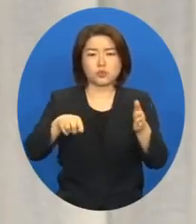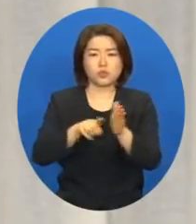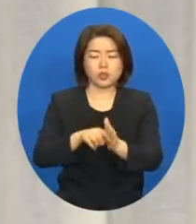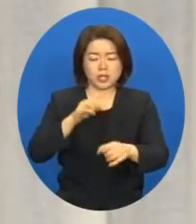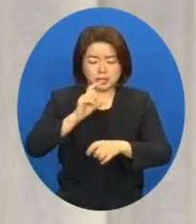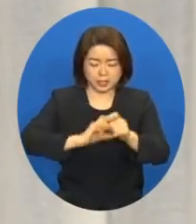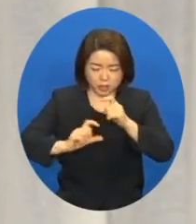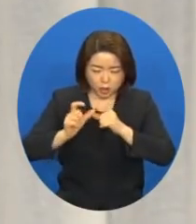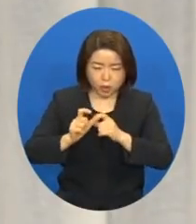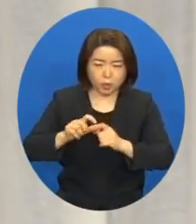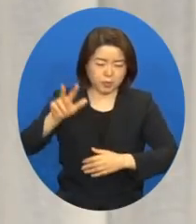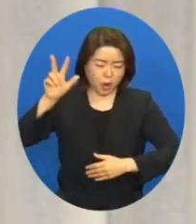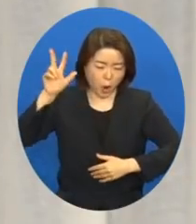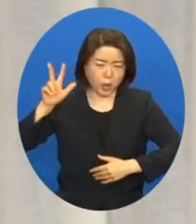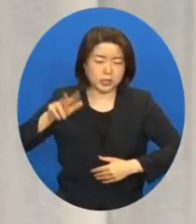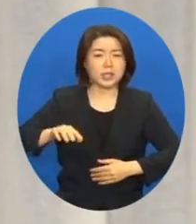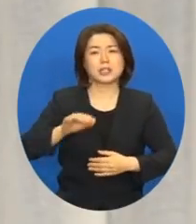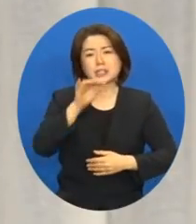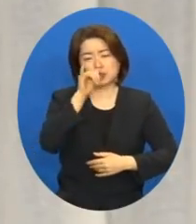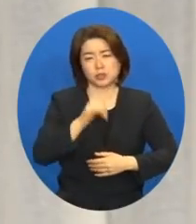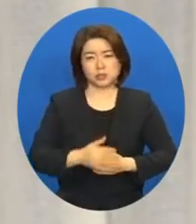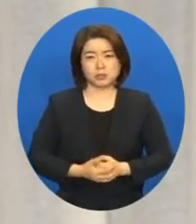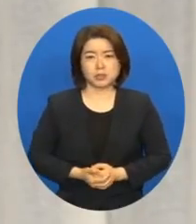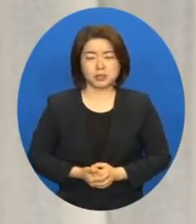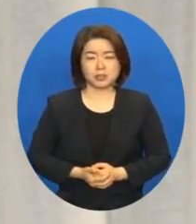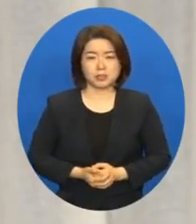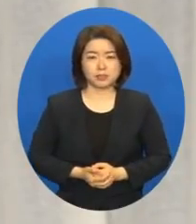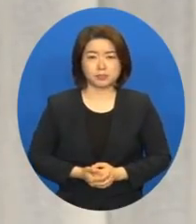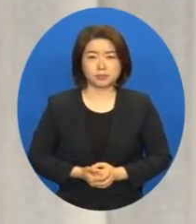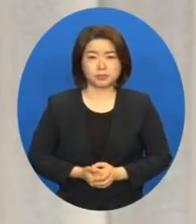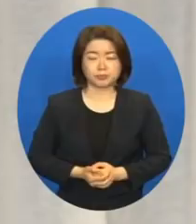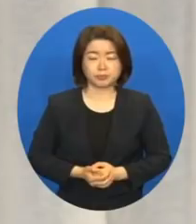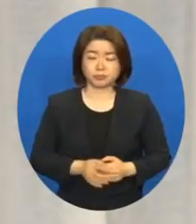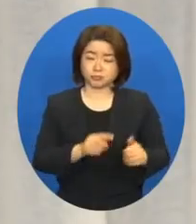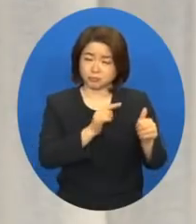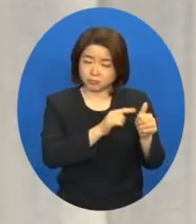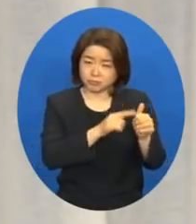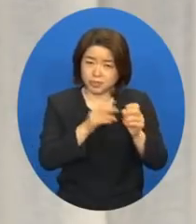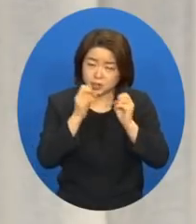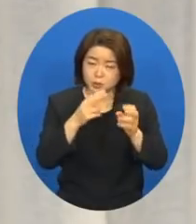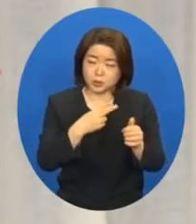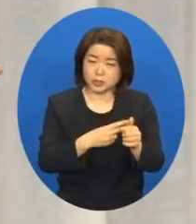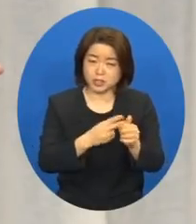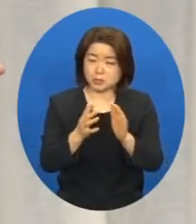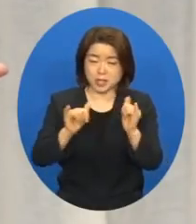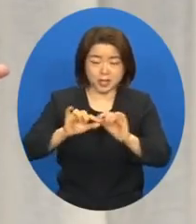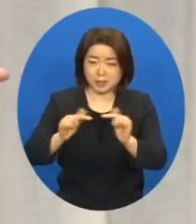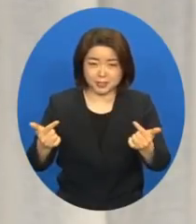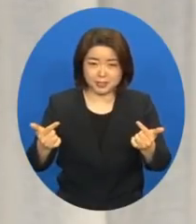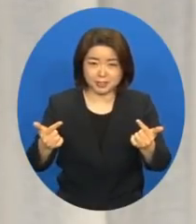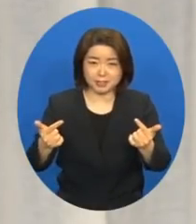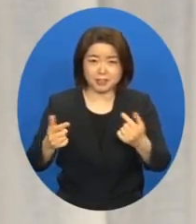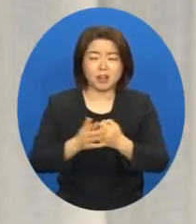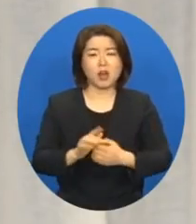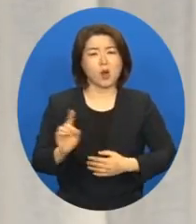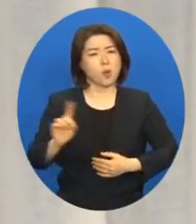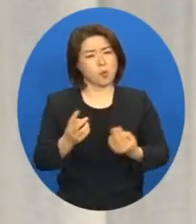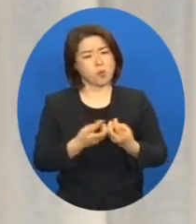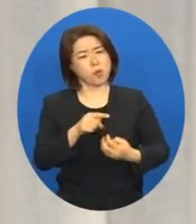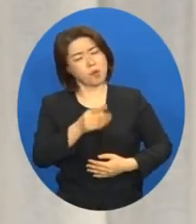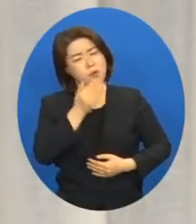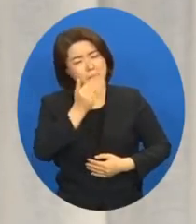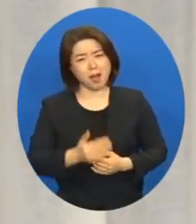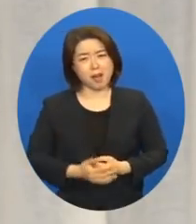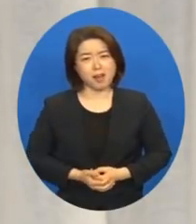서원하는 기도를 했다고 그렇게 썼습니다. 아니 허드슨 테일러 선교사는 사람이 아닙니까? 어떻게 그럴 수